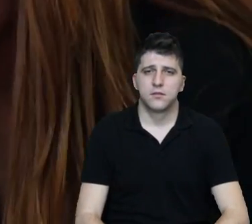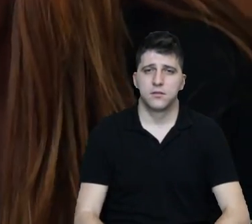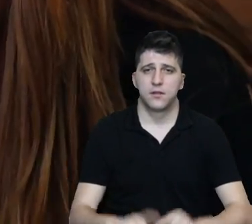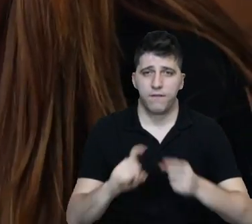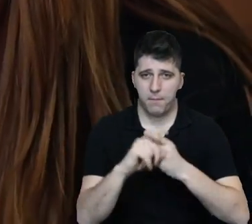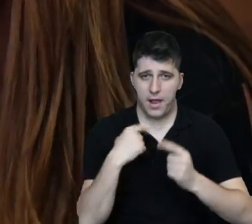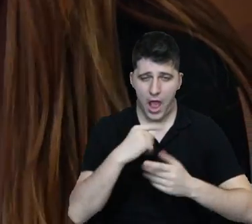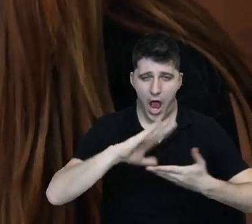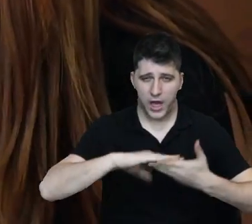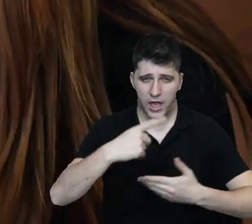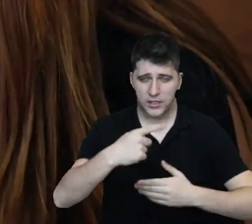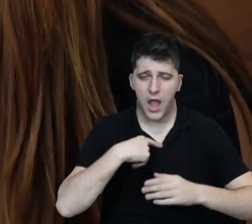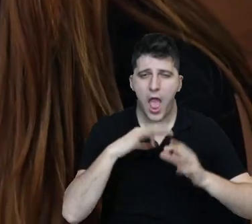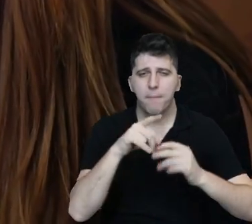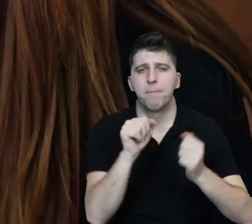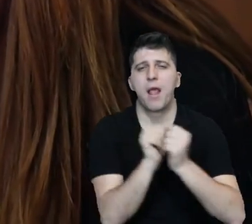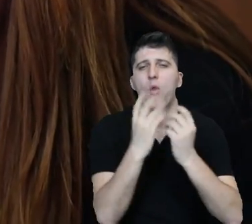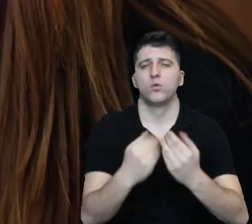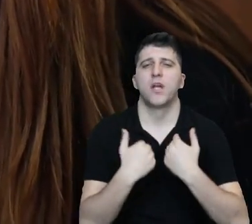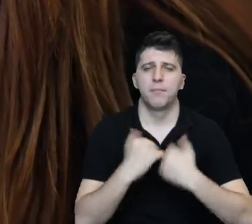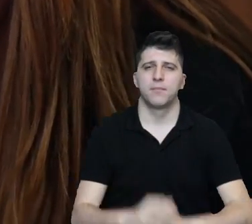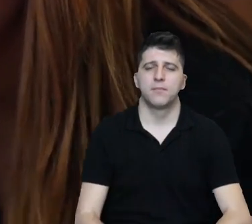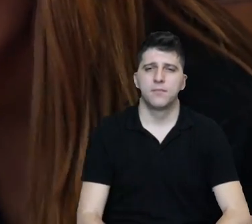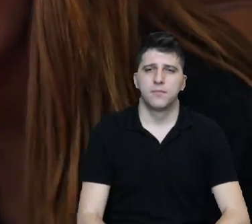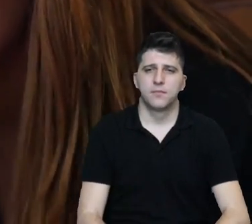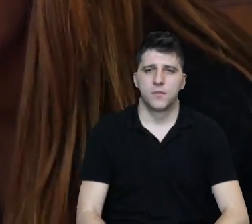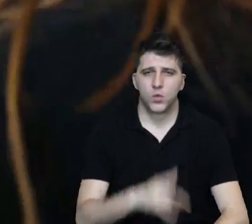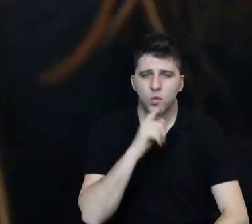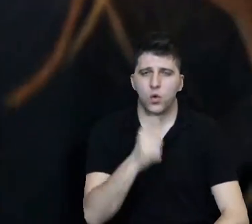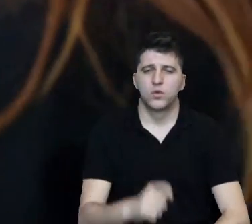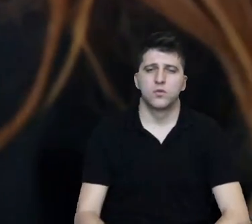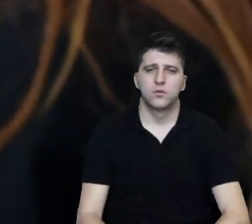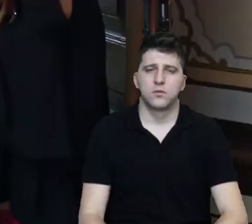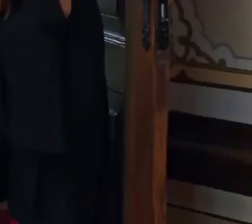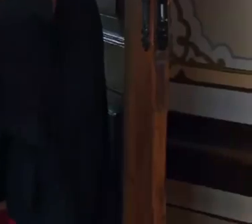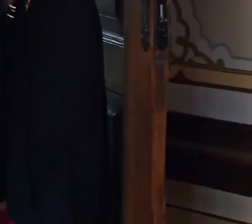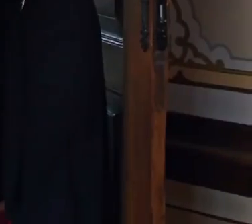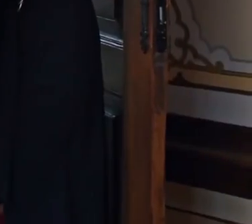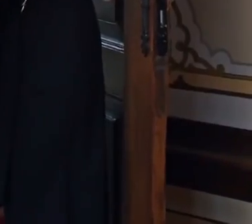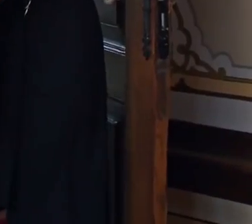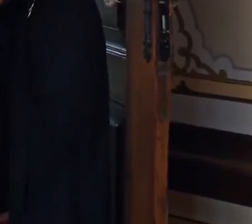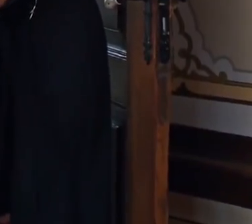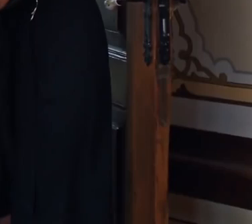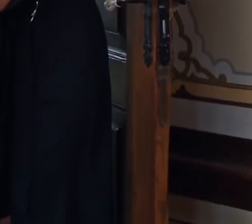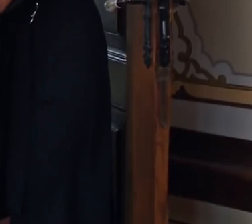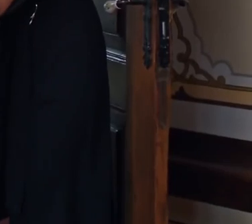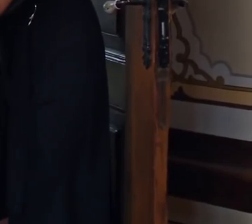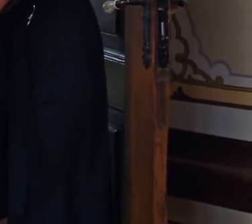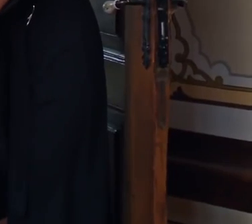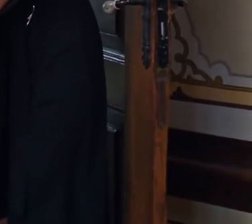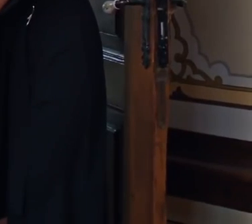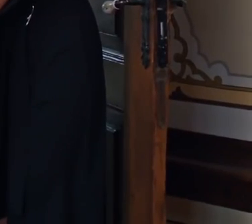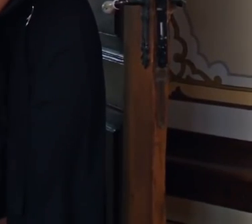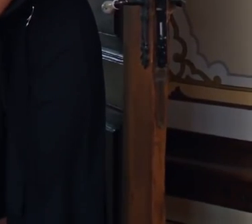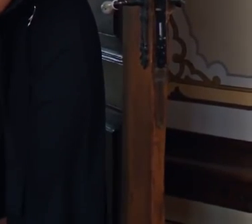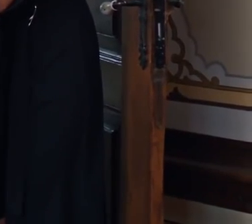ben bir arkadaşın olarak hep senin yanında olacağım. Söz. Alnından öpüp yanaklarını sevdi ve yaşlı